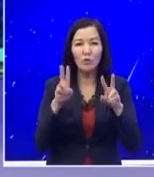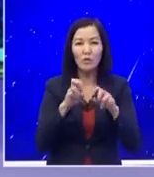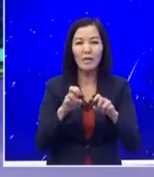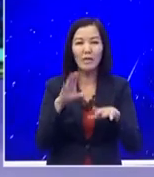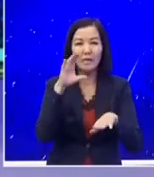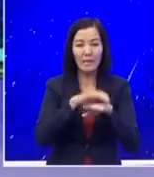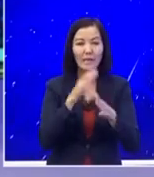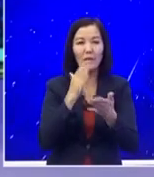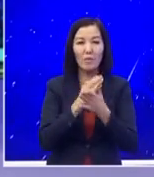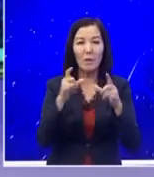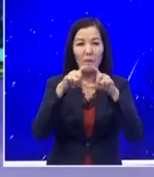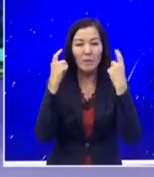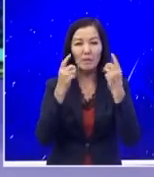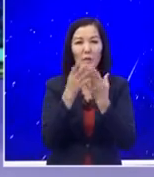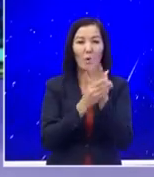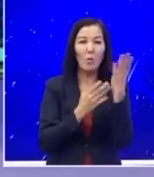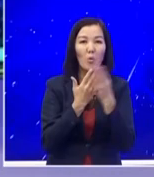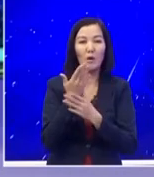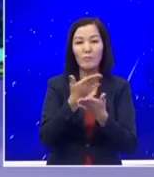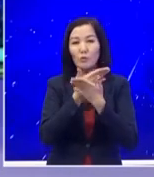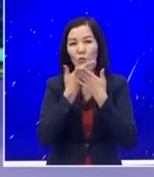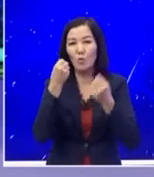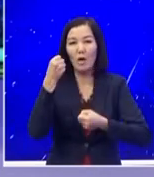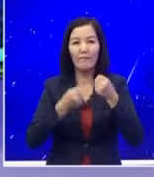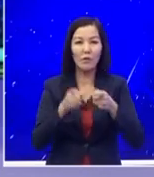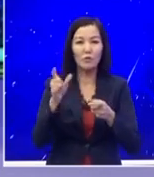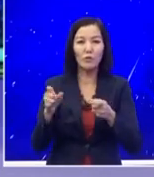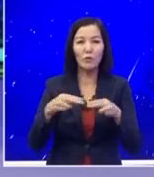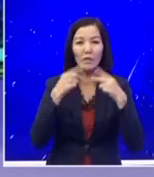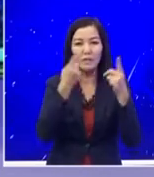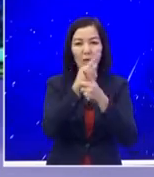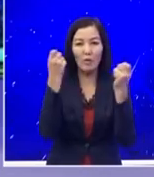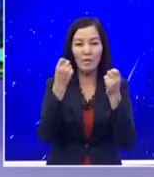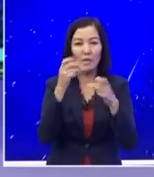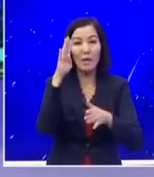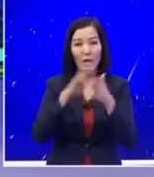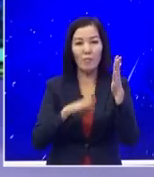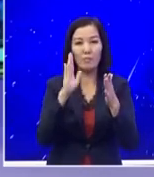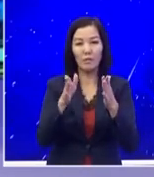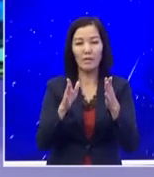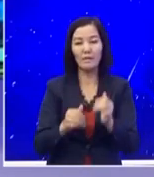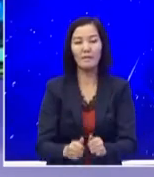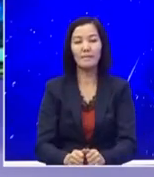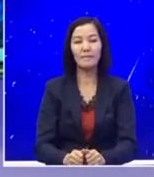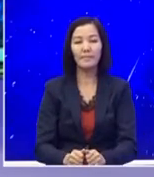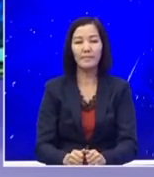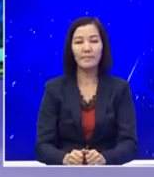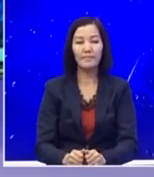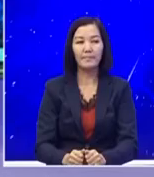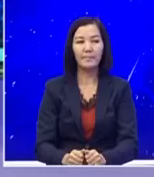отыр. Бетперде қолғап кимеген кей автокөлік жүргізушілеріне ескерту айтылып, айыппұл салынды. Тілші бейне материалында.